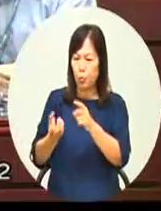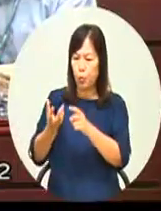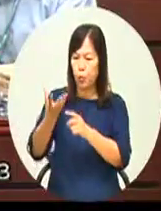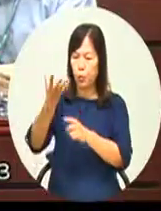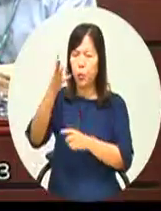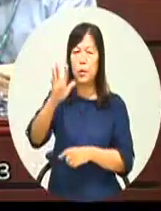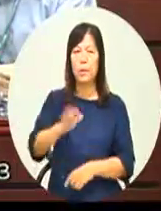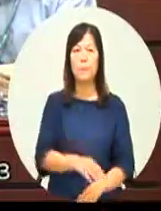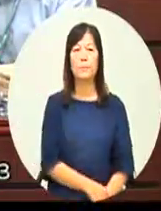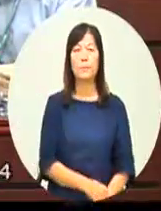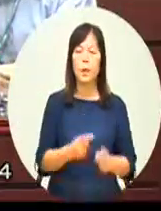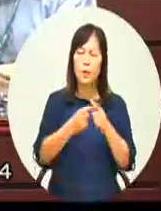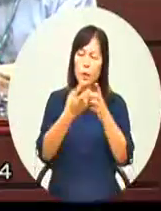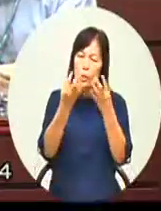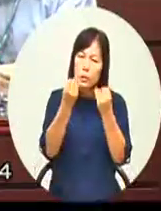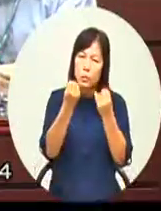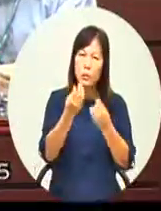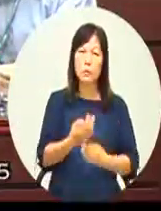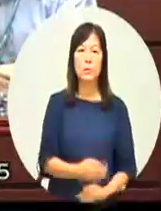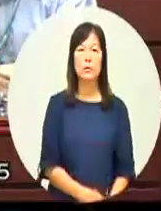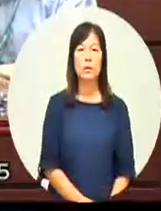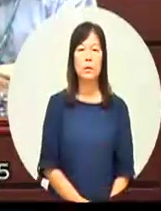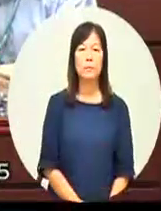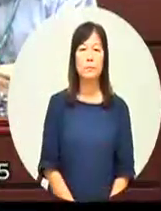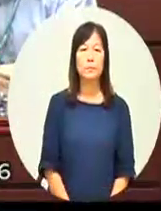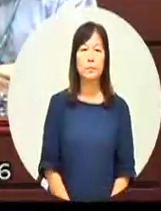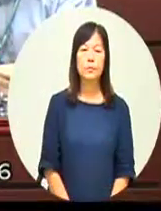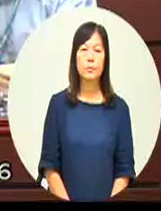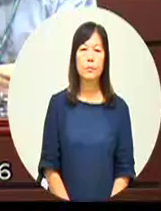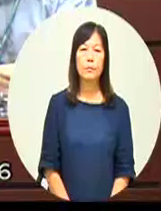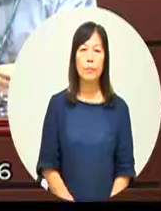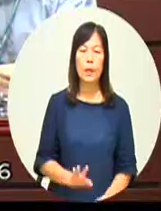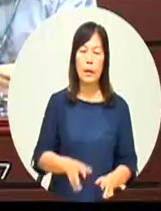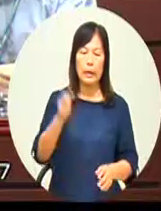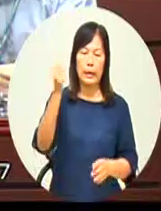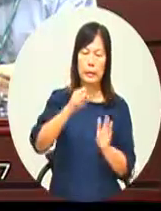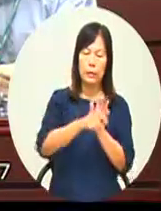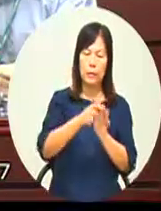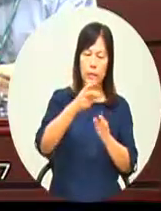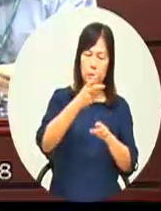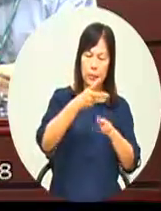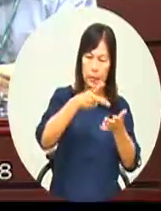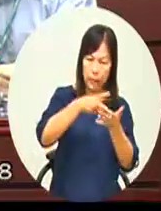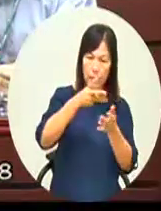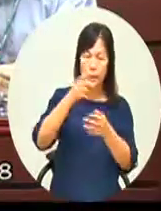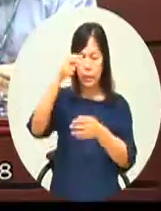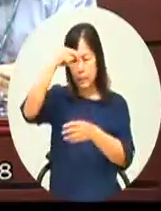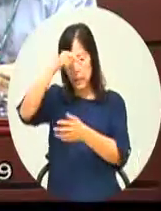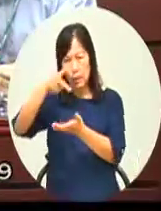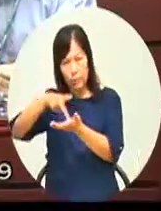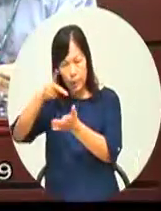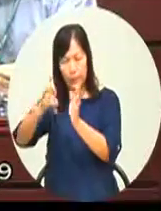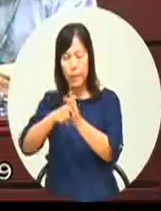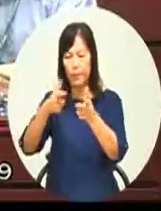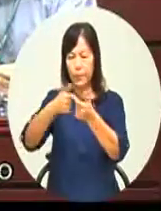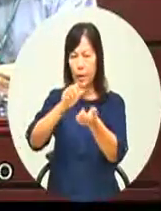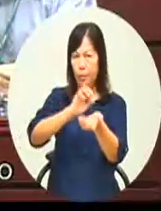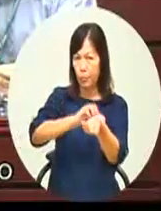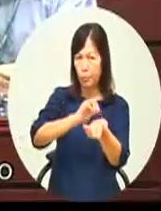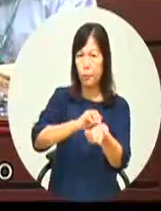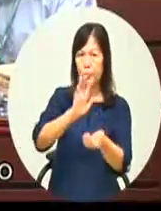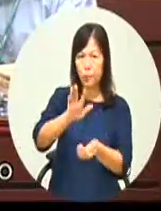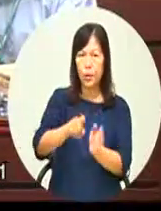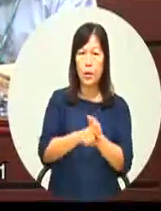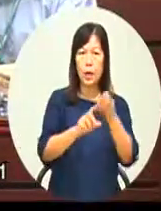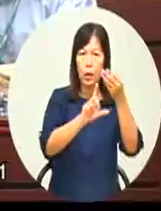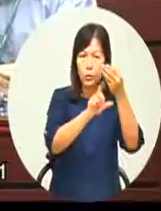次是多少？ 人次的话哈，因为他早上两班，下午两班，配合他这个就医哈。那九月份